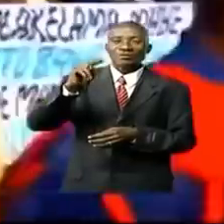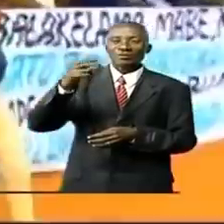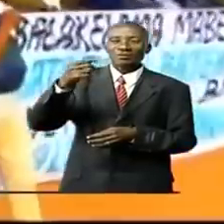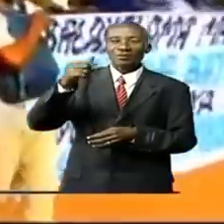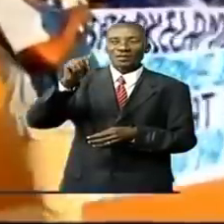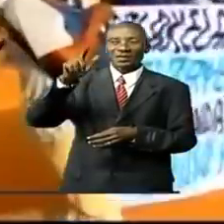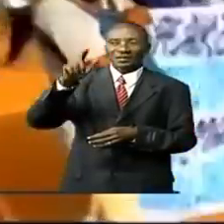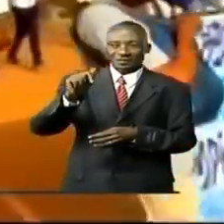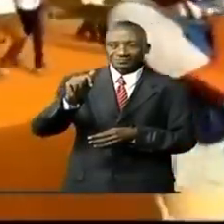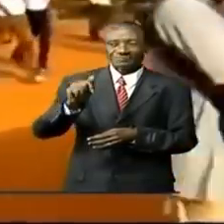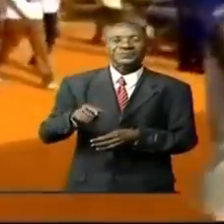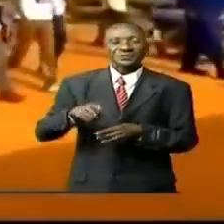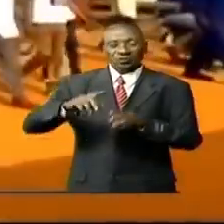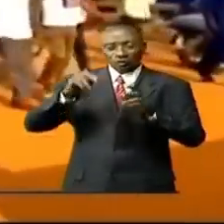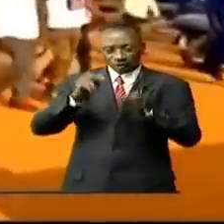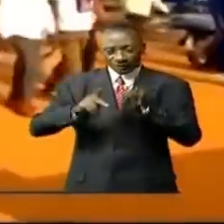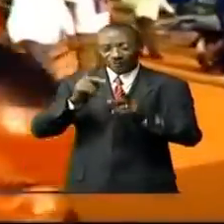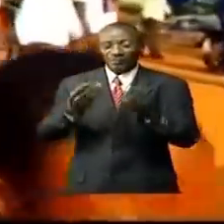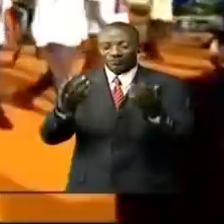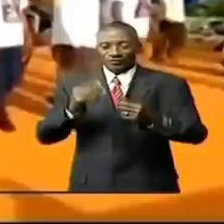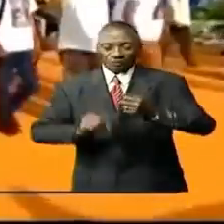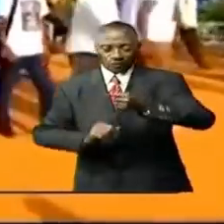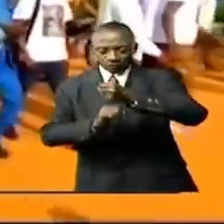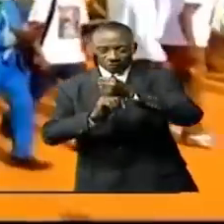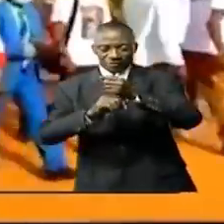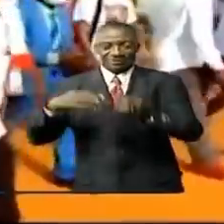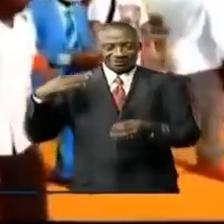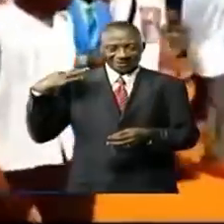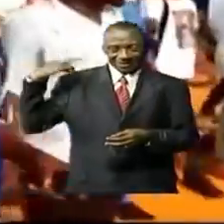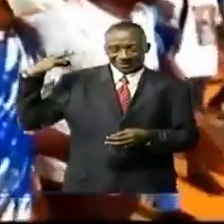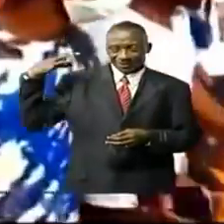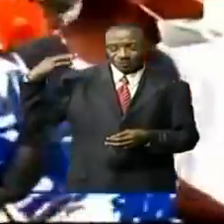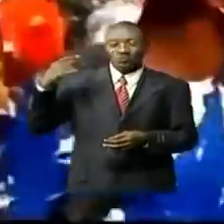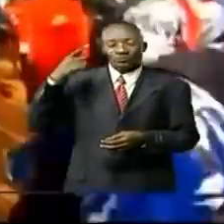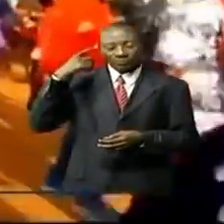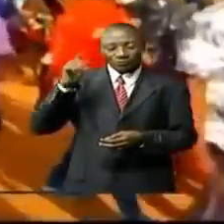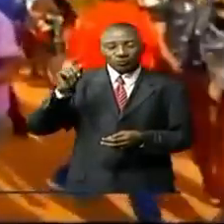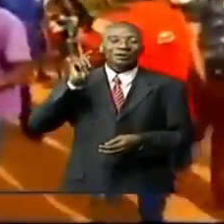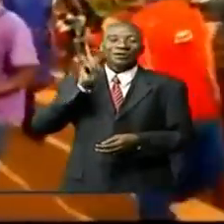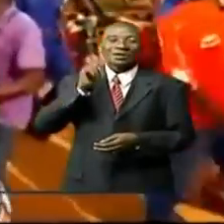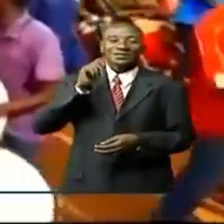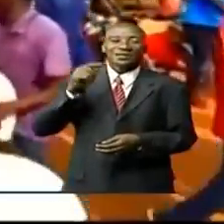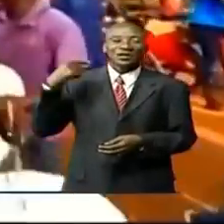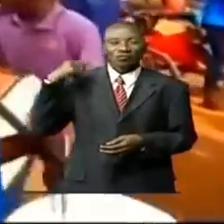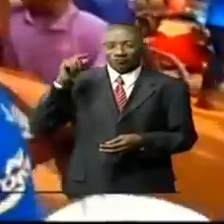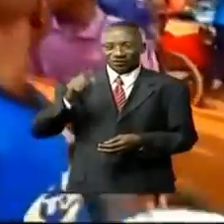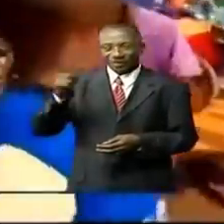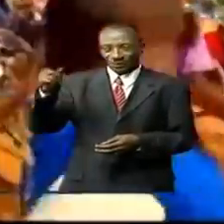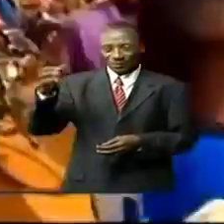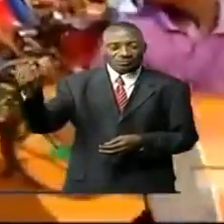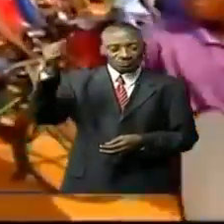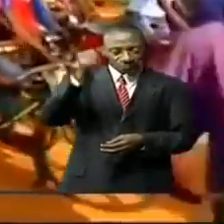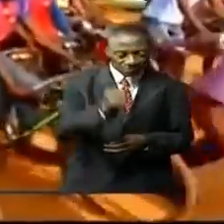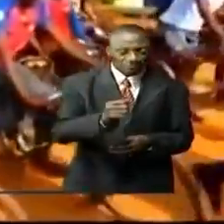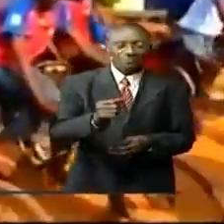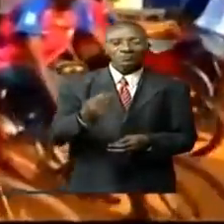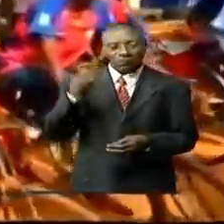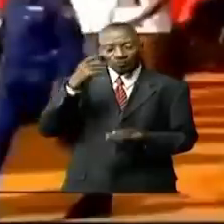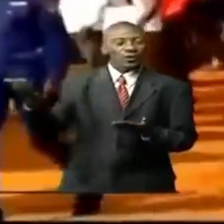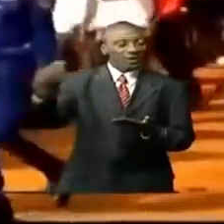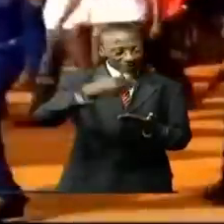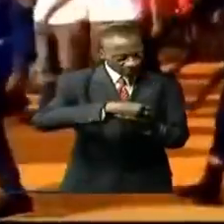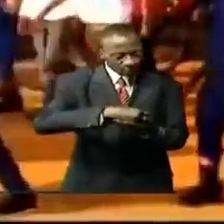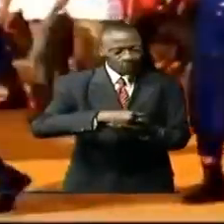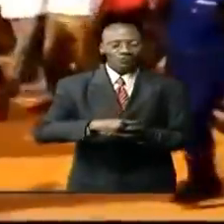la candidature de Crispin Gundumalengo afin de contribuer efficacement au développement de cette province, mais aussi son retour en tant que gouverneur.